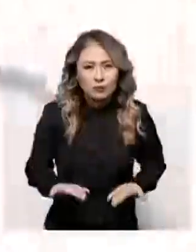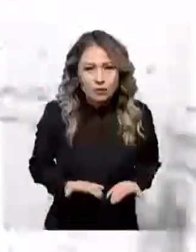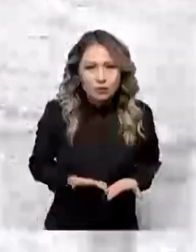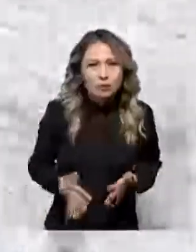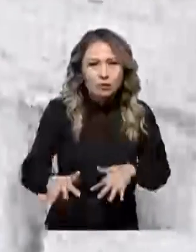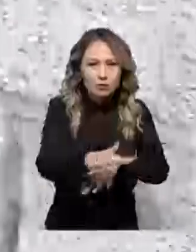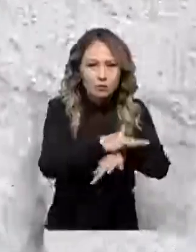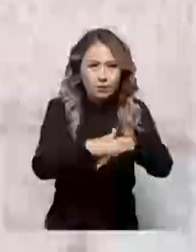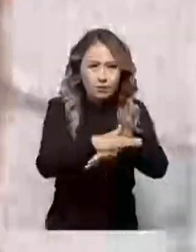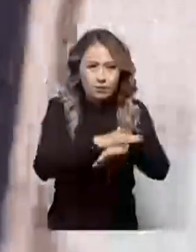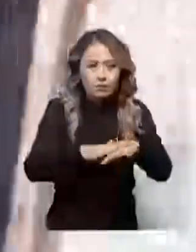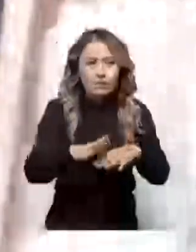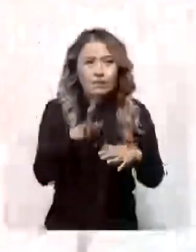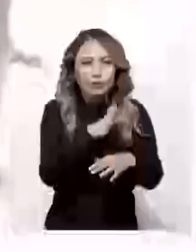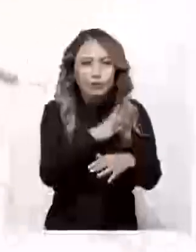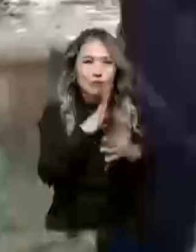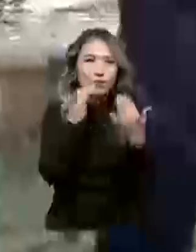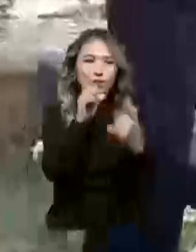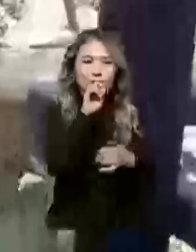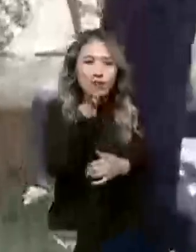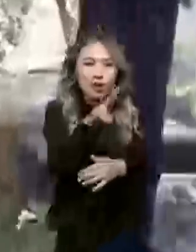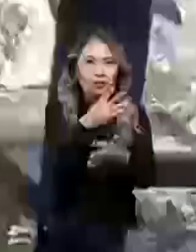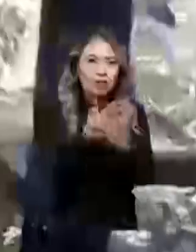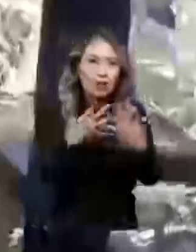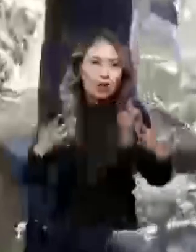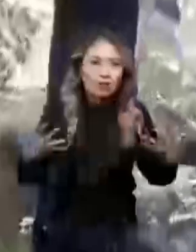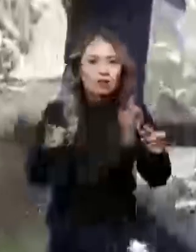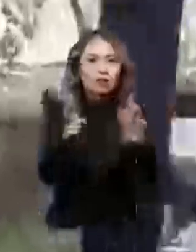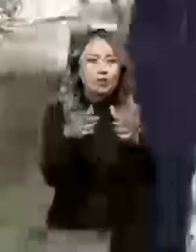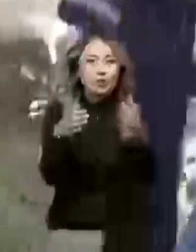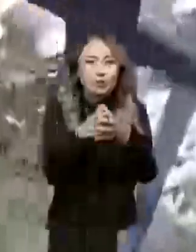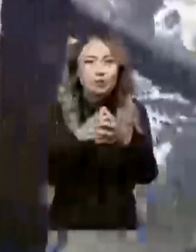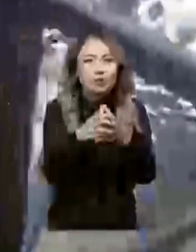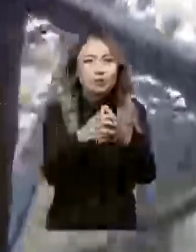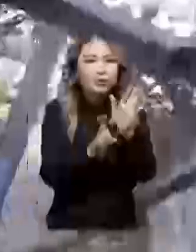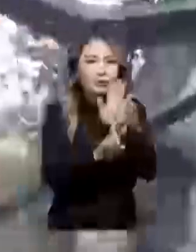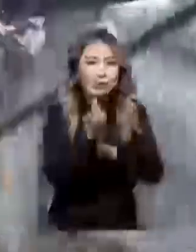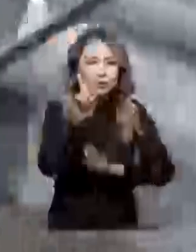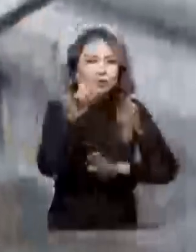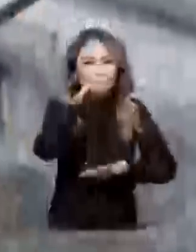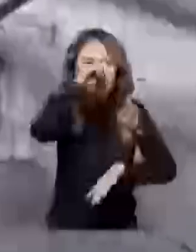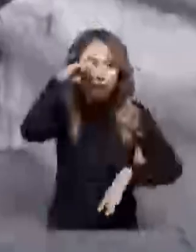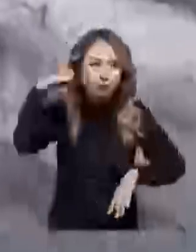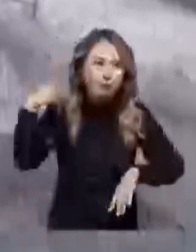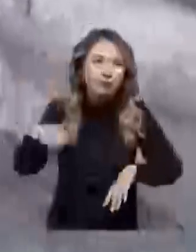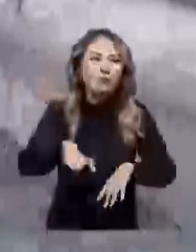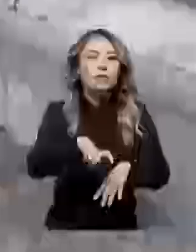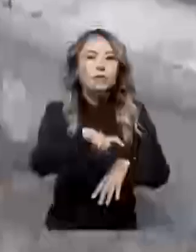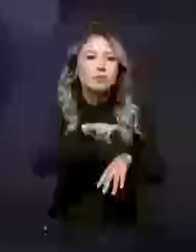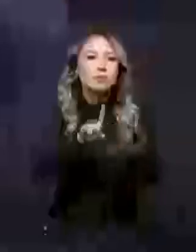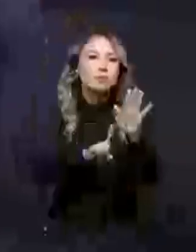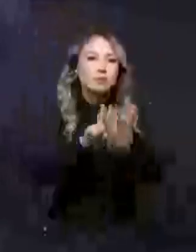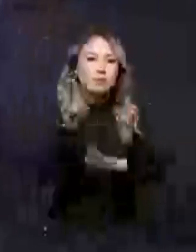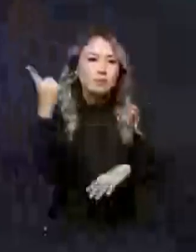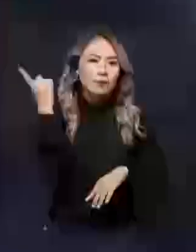аулаларға кіріп, жұрттың үрейін туғызып жатыр. Жедел құтқару жасағы бұл жағдайға олардың жұптасу кезеңі мен күннің күрт ысуы да әсер етуі